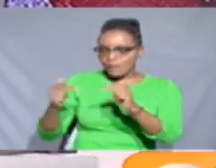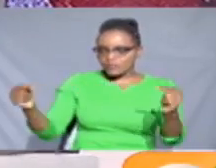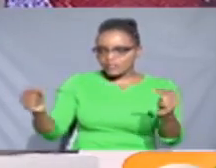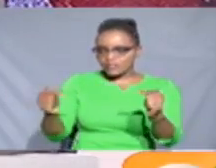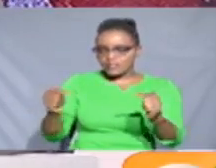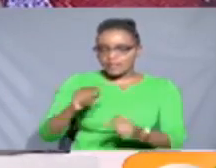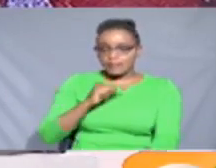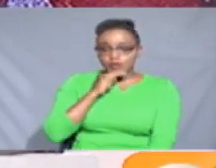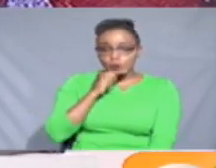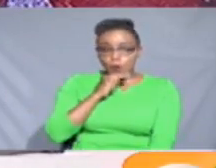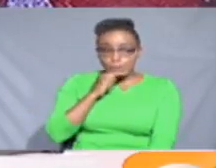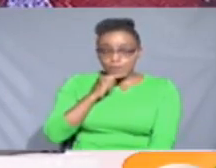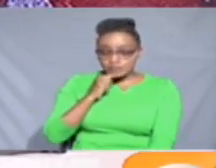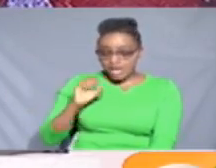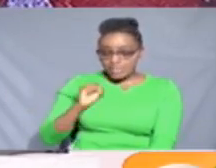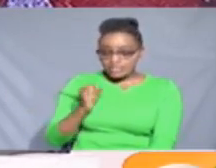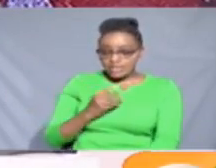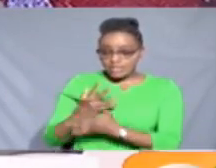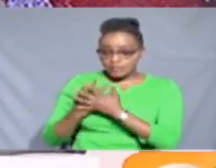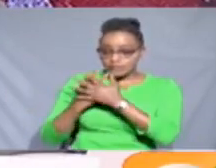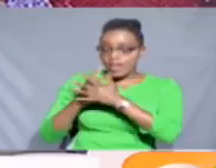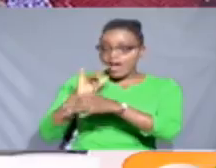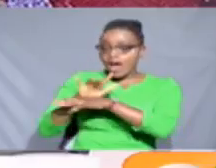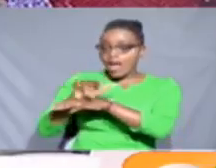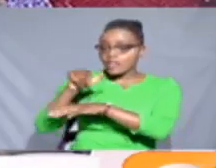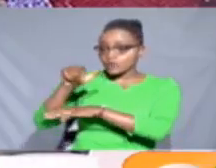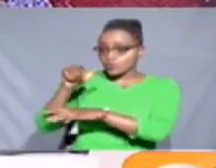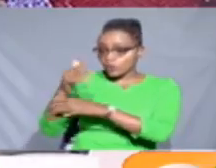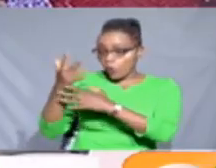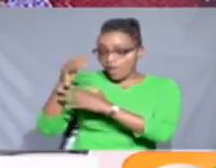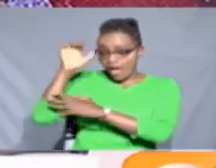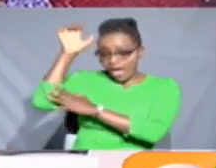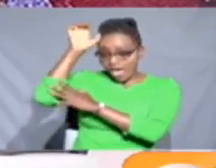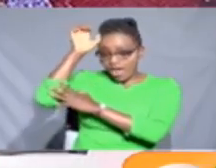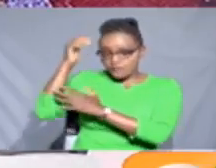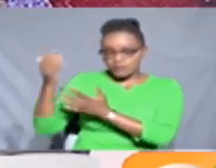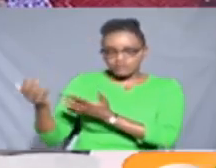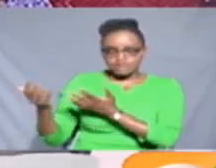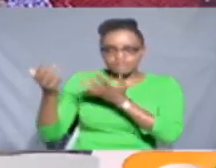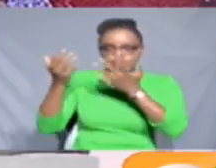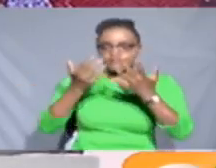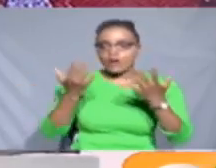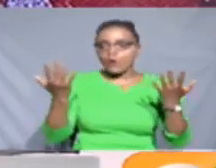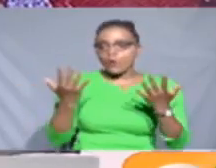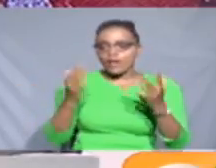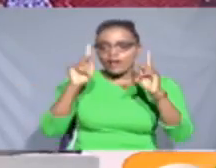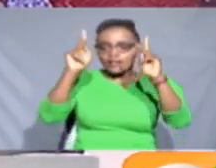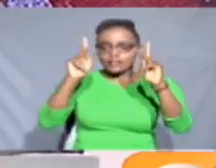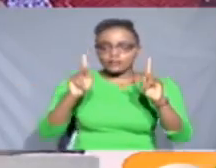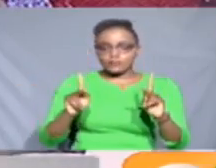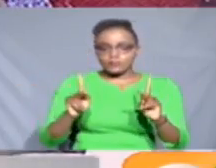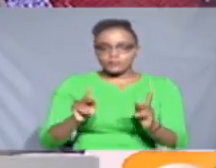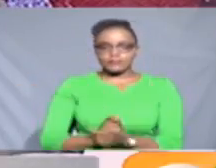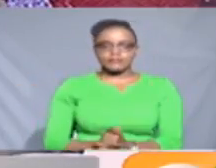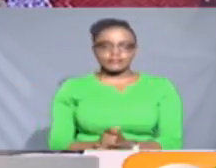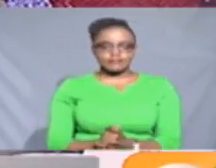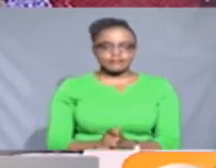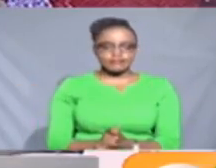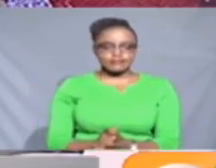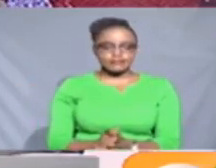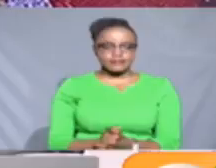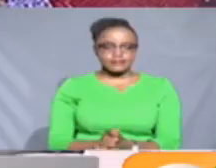uchochezi. Cherargei alikamatwa mapema leo nyumbani kwake huko Eldoret na kusafirishwa hadi mjini Kisumu.